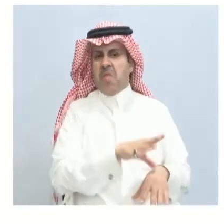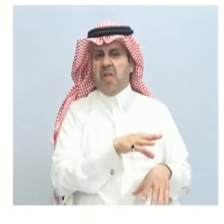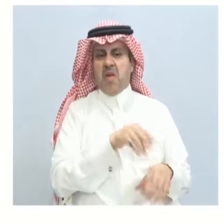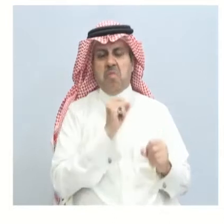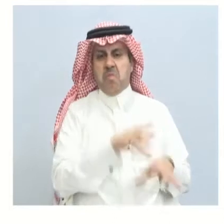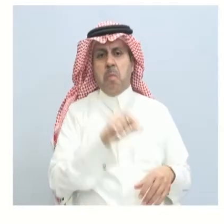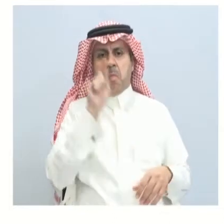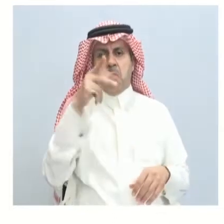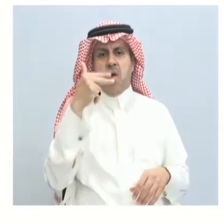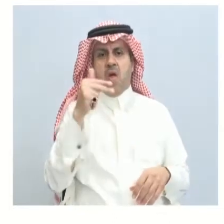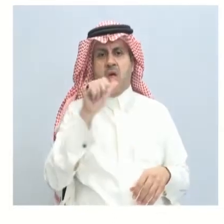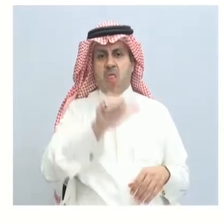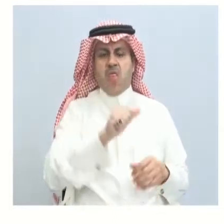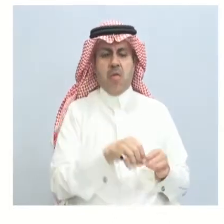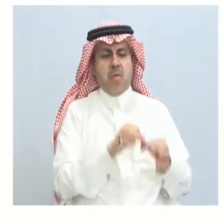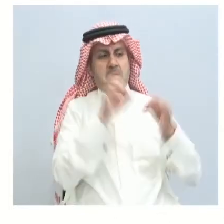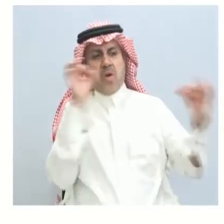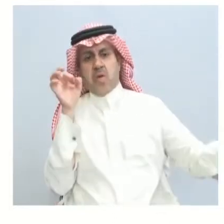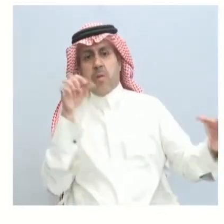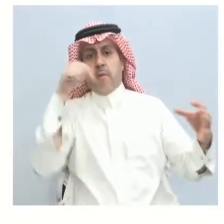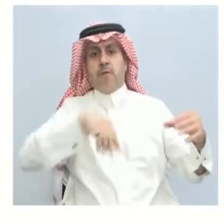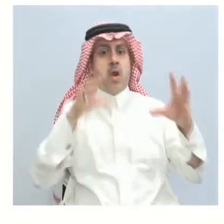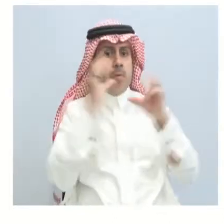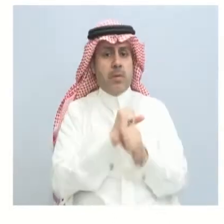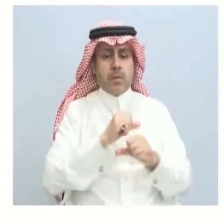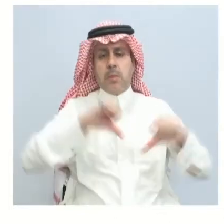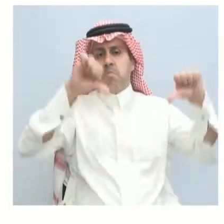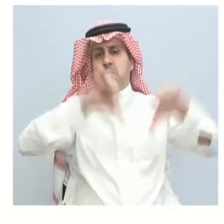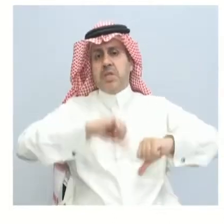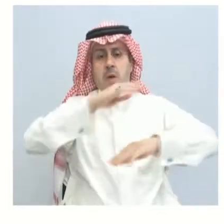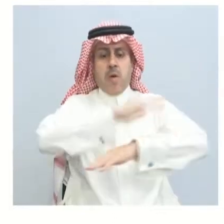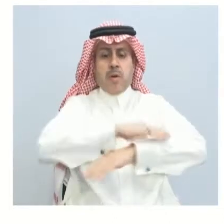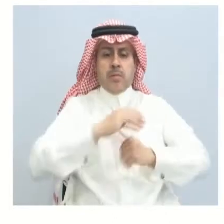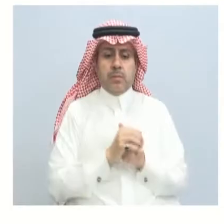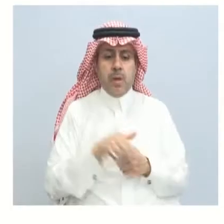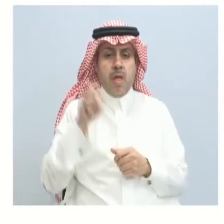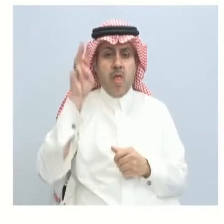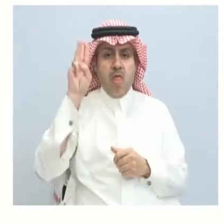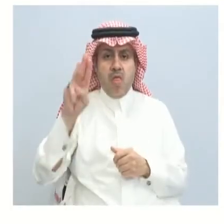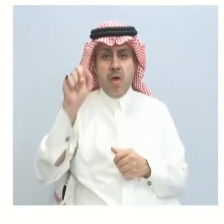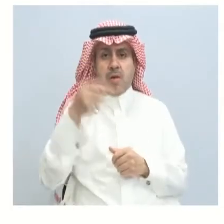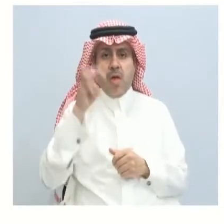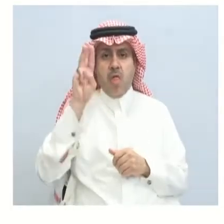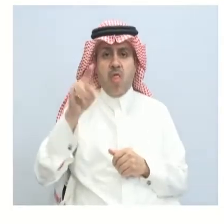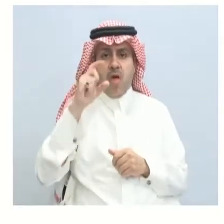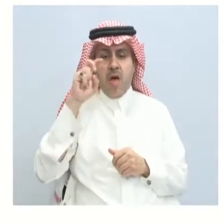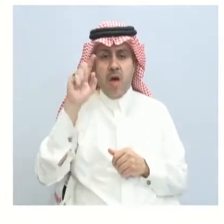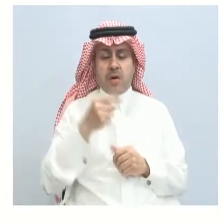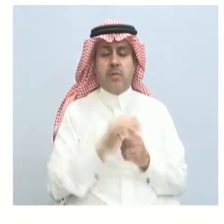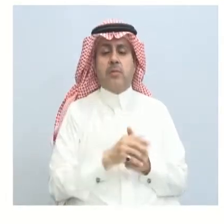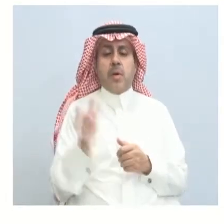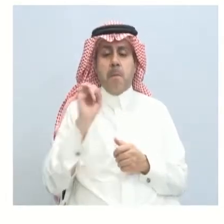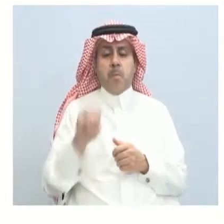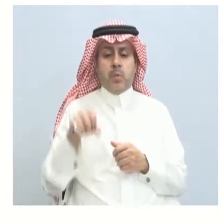الي وابعدكم مني في الاخره مساوئهم اخلاقا الثرثارون المتشدقون